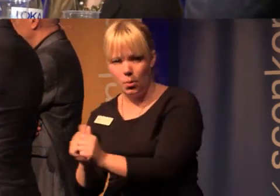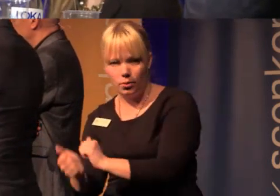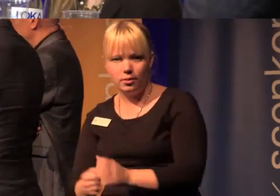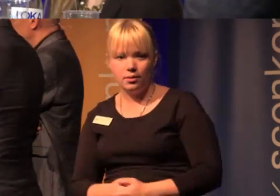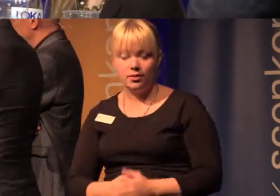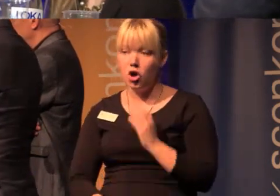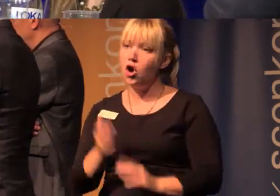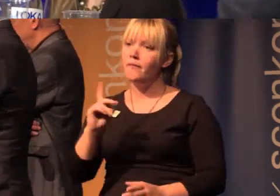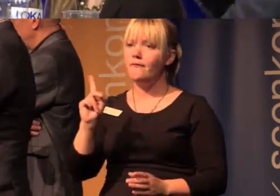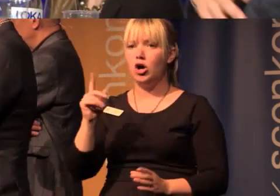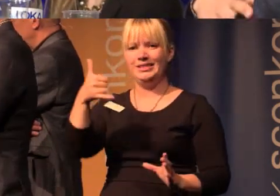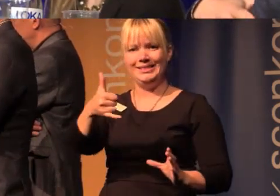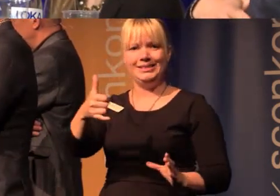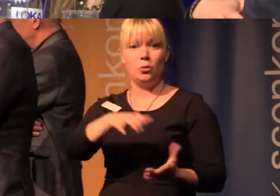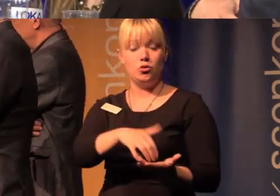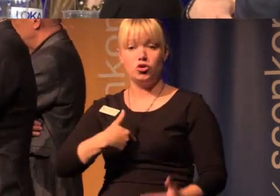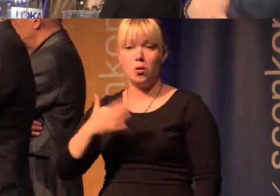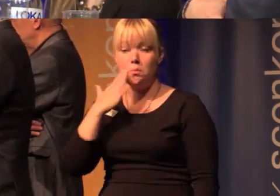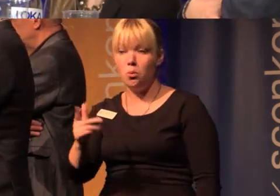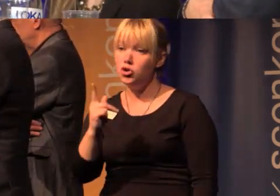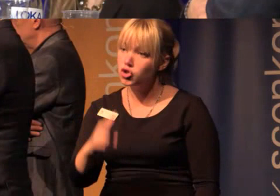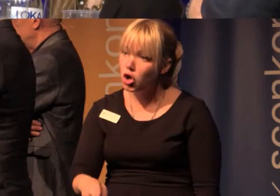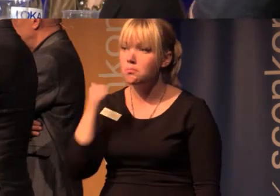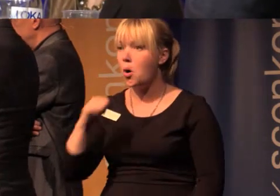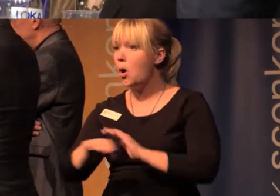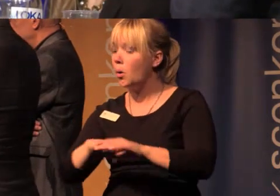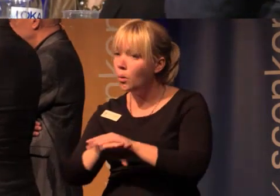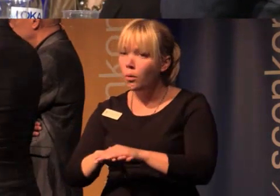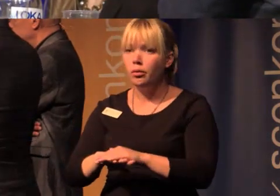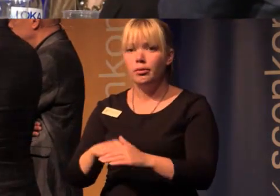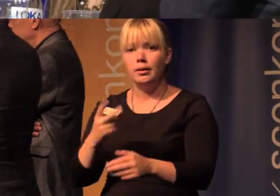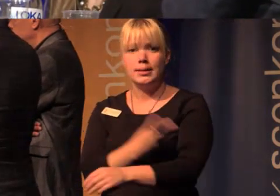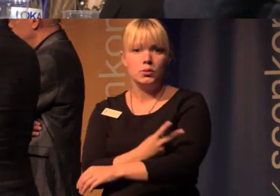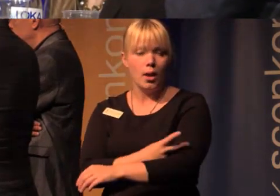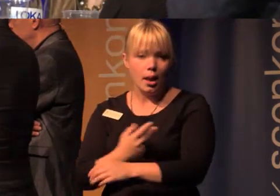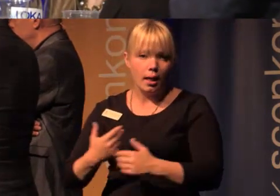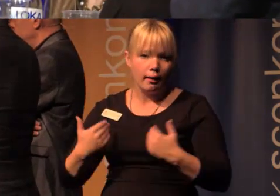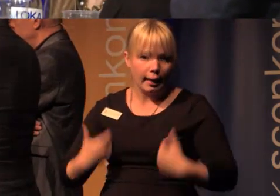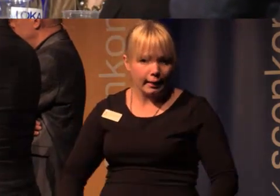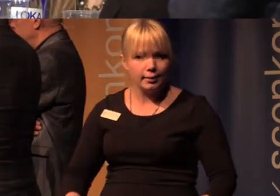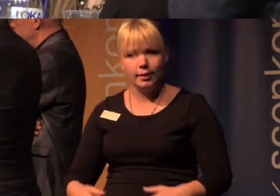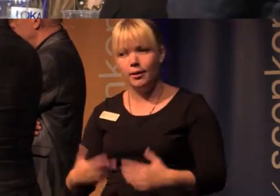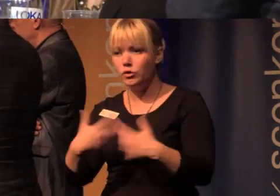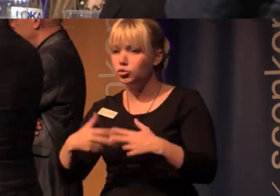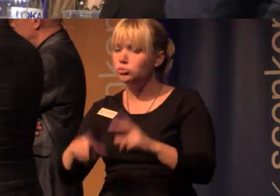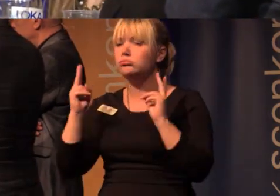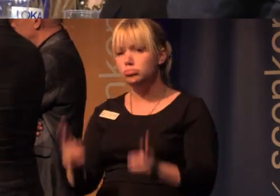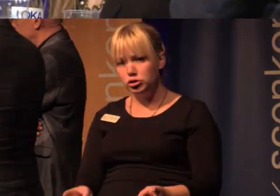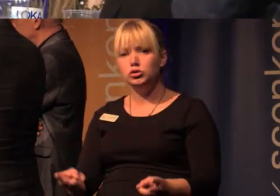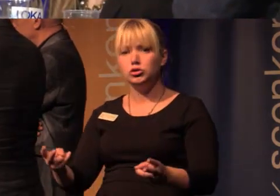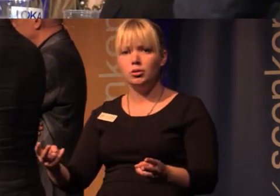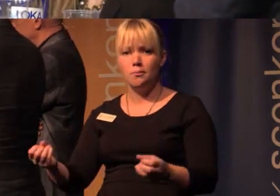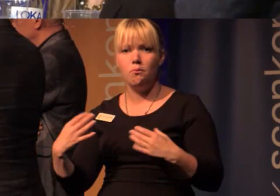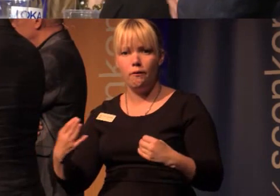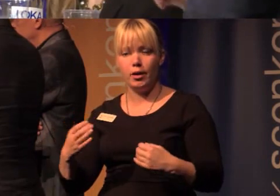någonstans i kommunen man bor. Kön, bakgrund, sexuell läggning, funktion påverkar också förutsättningarna för att kunna ta del av en kultur på lika